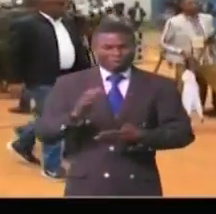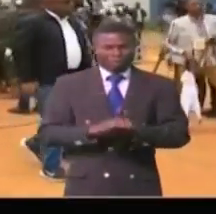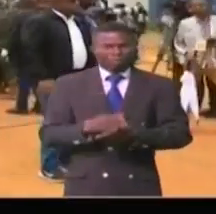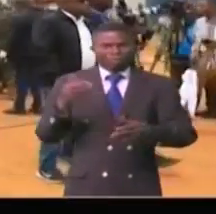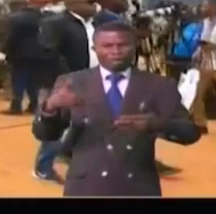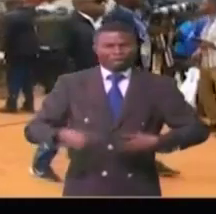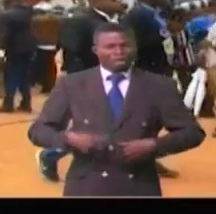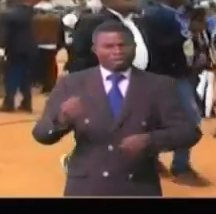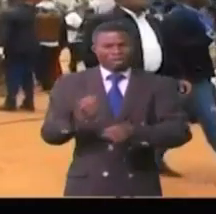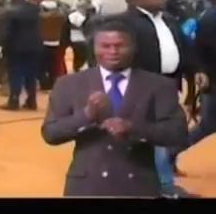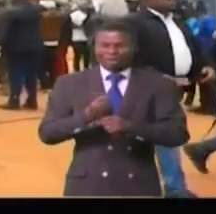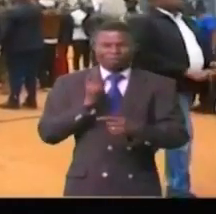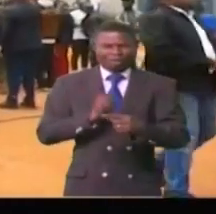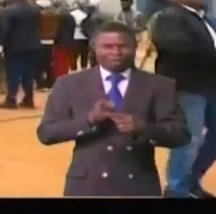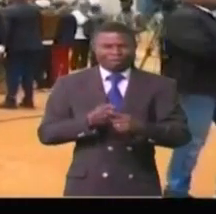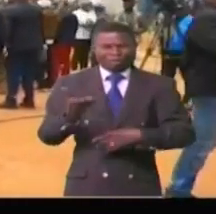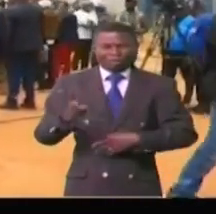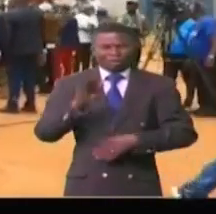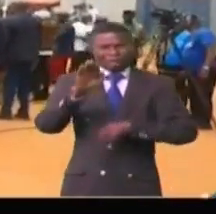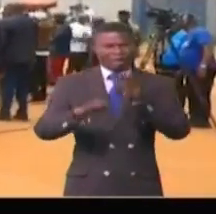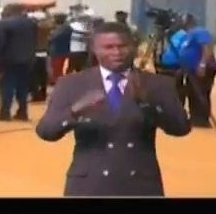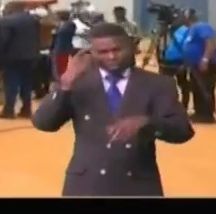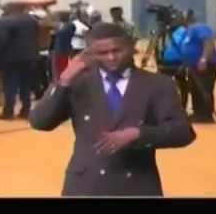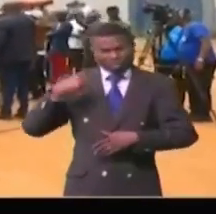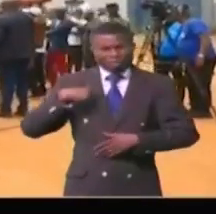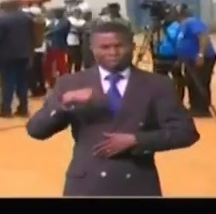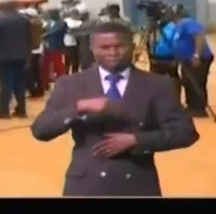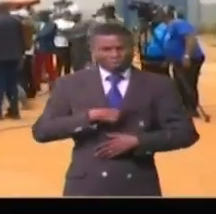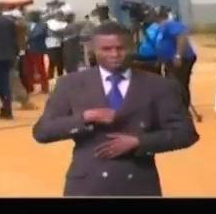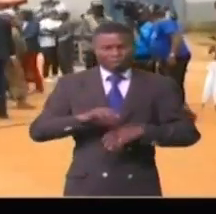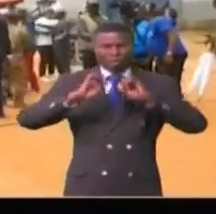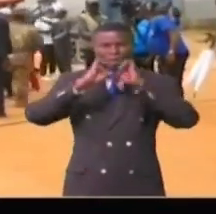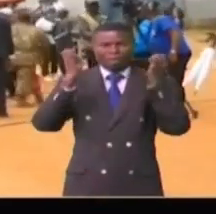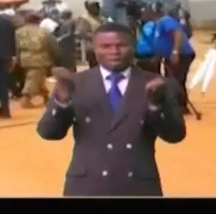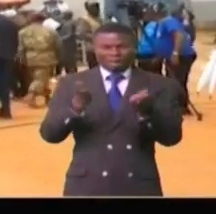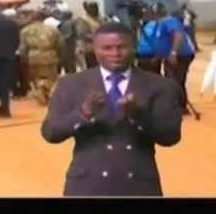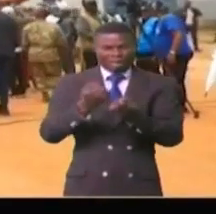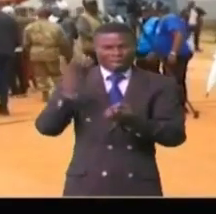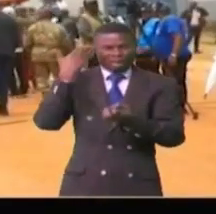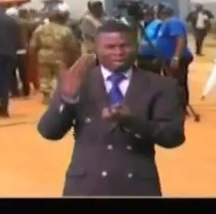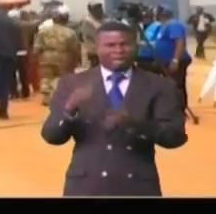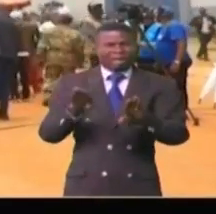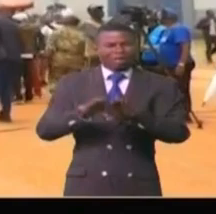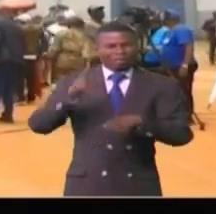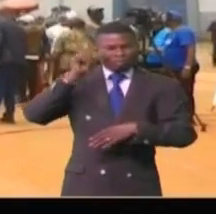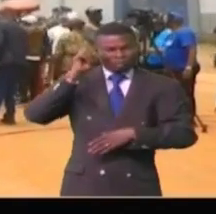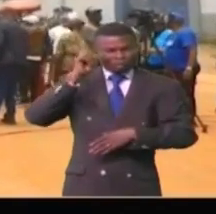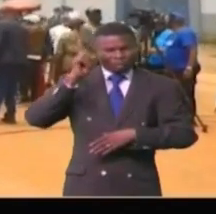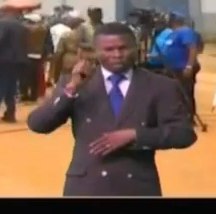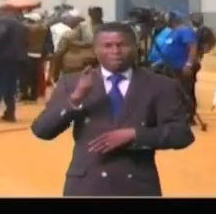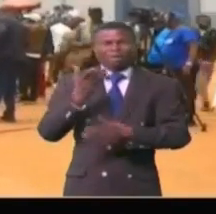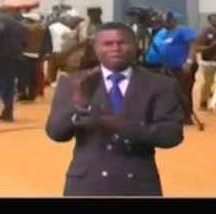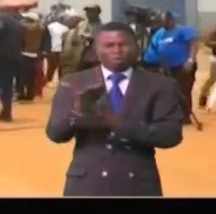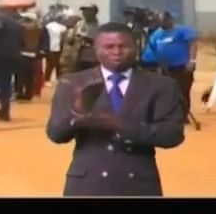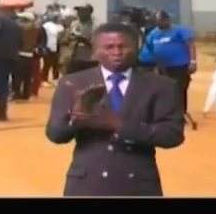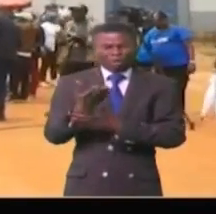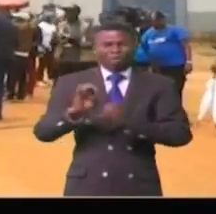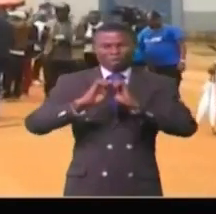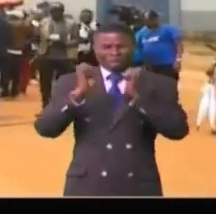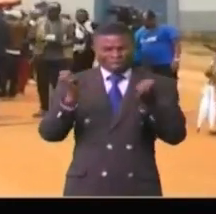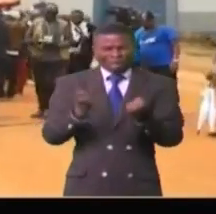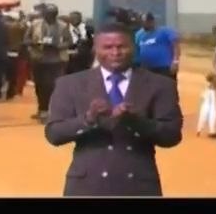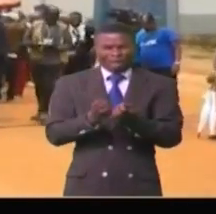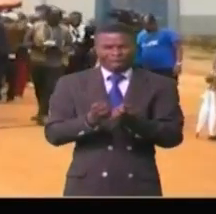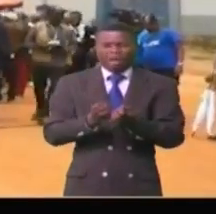jeunes manque. Notre demande, c'est que l'entreprise se développe qui est ici, pour ce qu'il y ait une entreprise qui reprenne